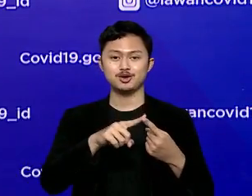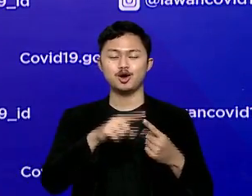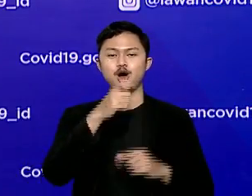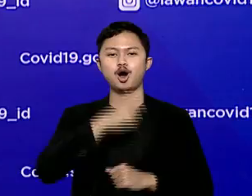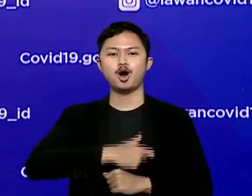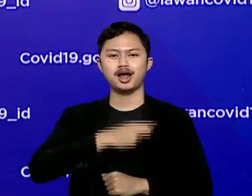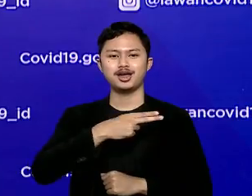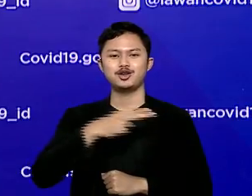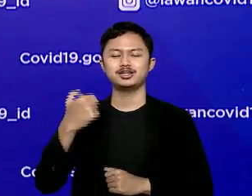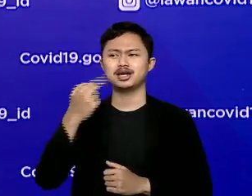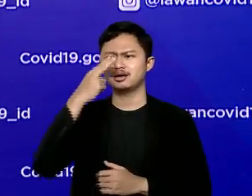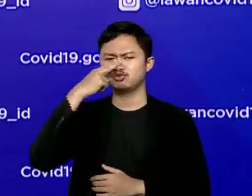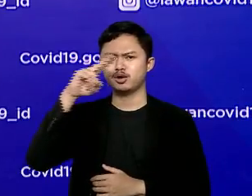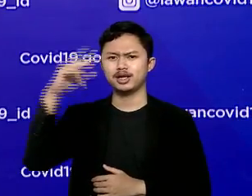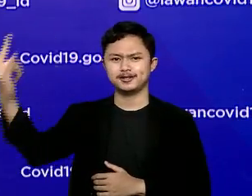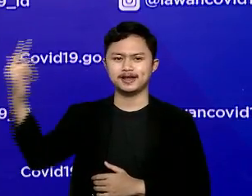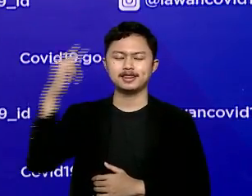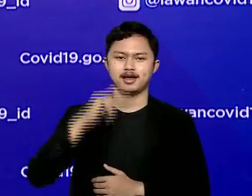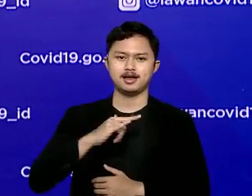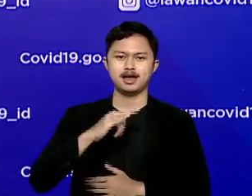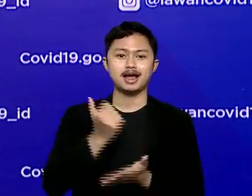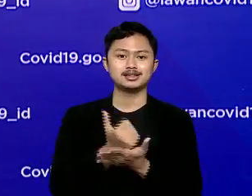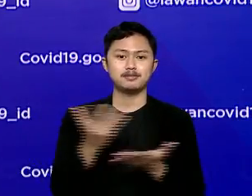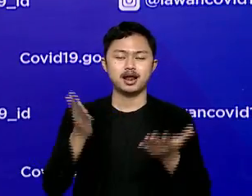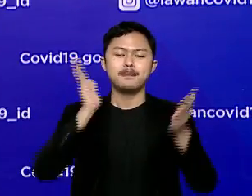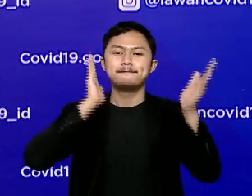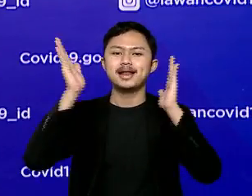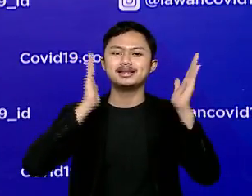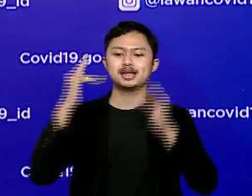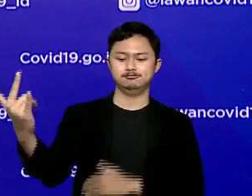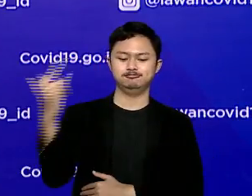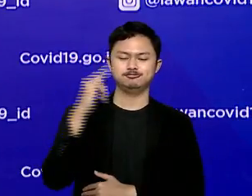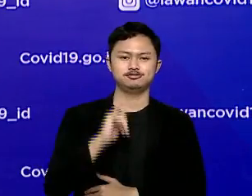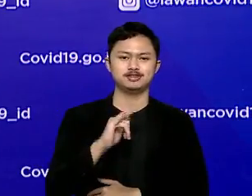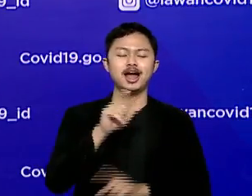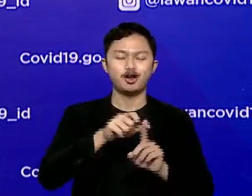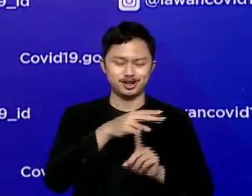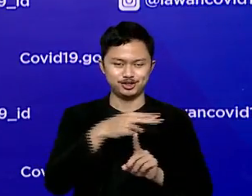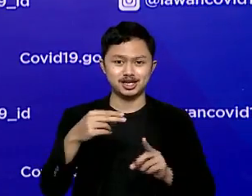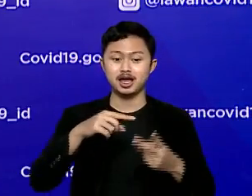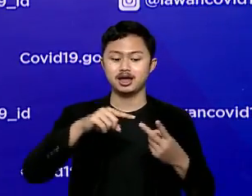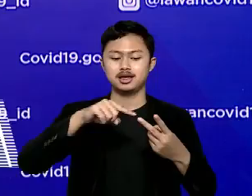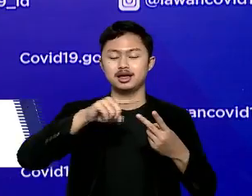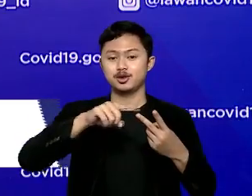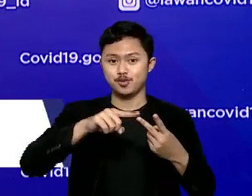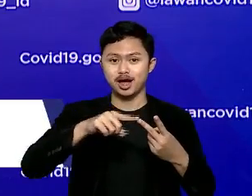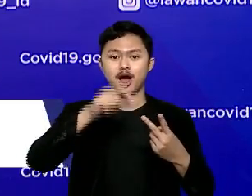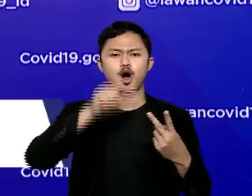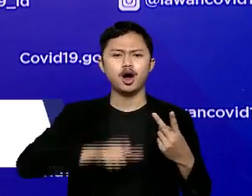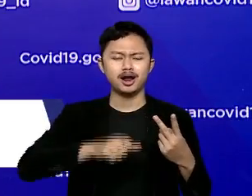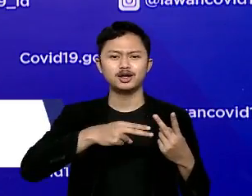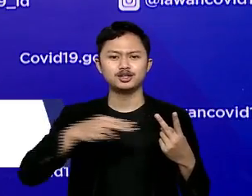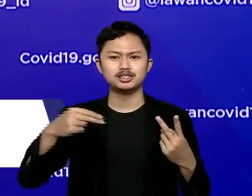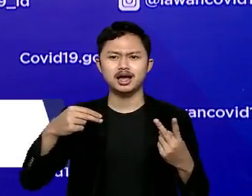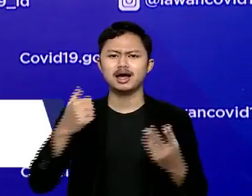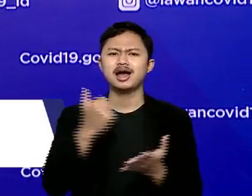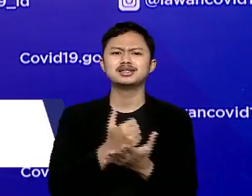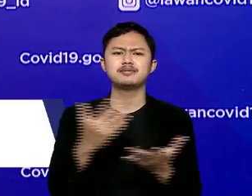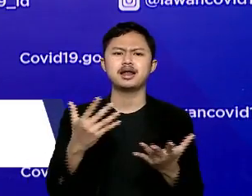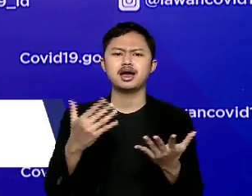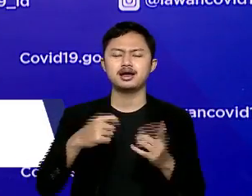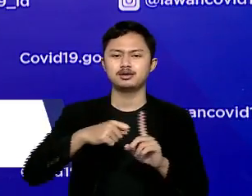asal kedatangan dari Malaysia, dan 2 WNI dengan asal kedatangan dari